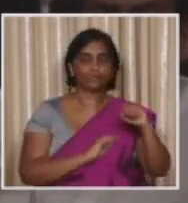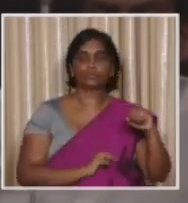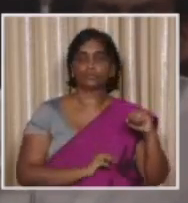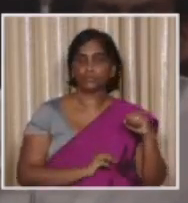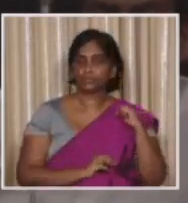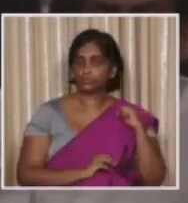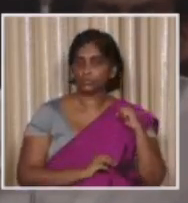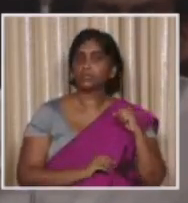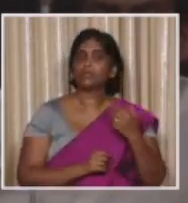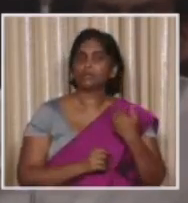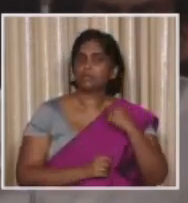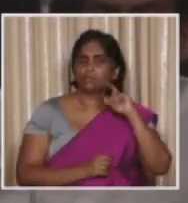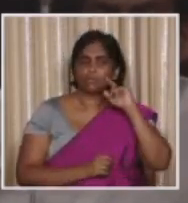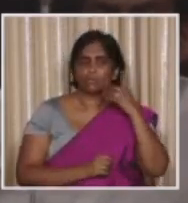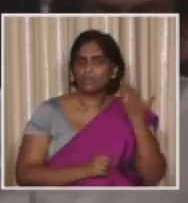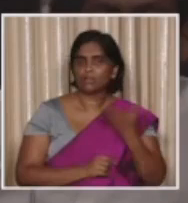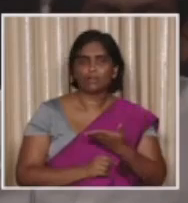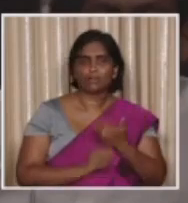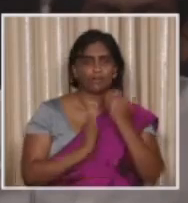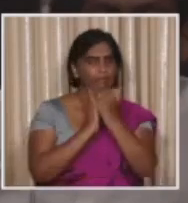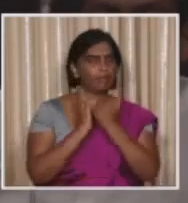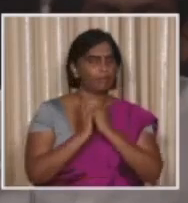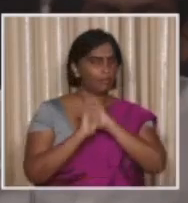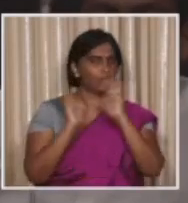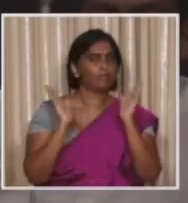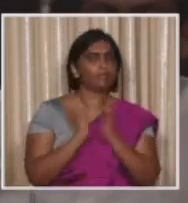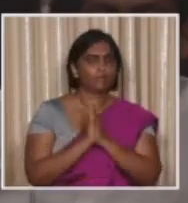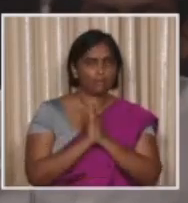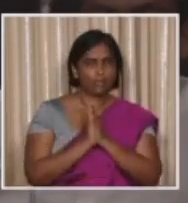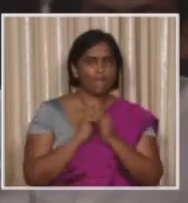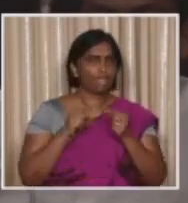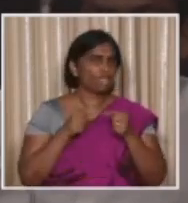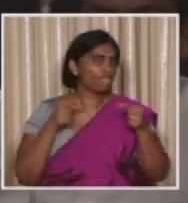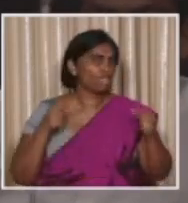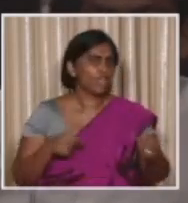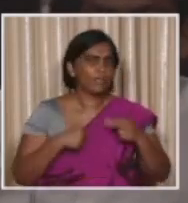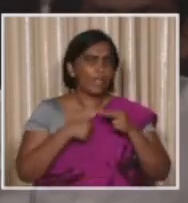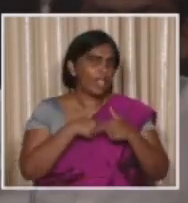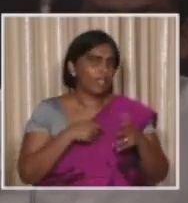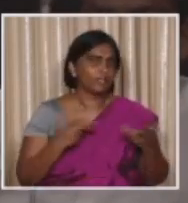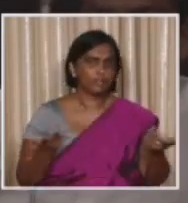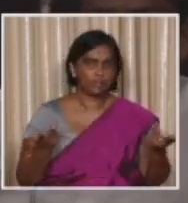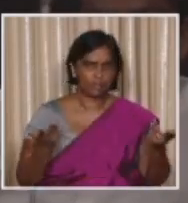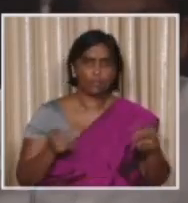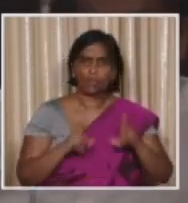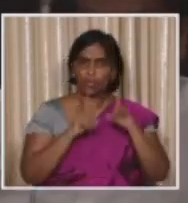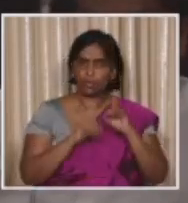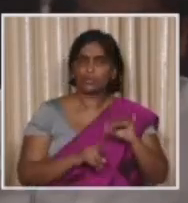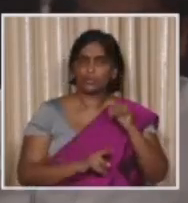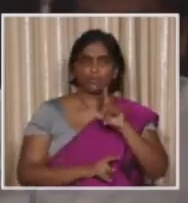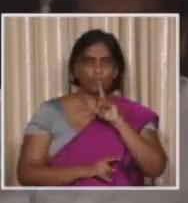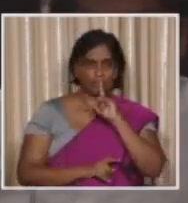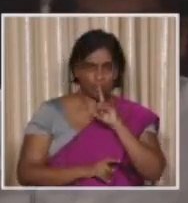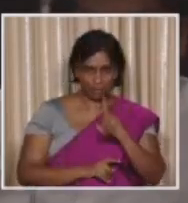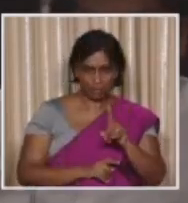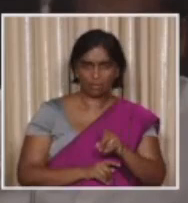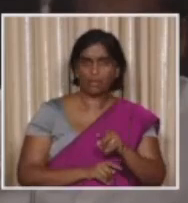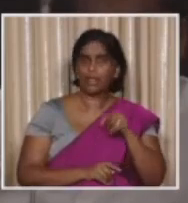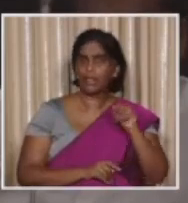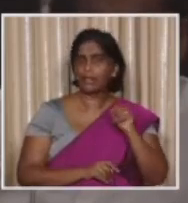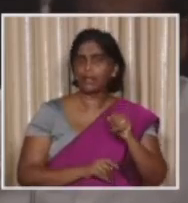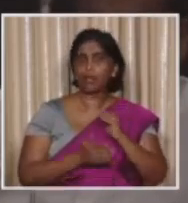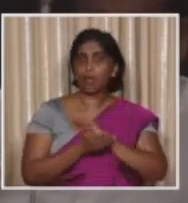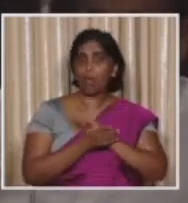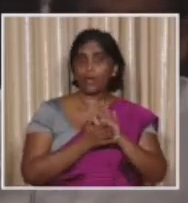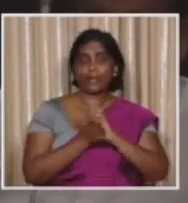ගැනීම. ඉතින් මම දන්නේ මේ කාරණා ඇතුලේ විරුද්ධ වෙන්න තියෙන හේතු මොනවද කියන එක. ඒ වගේම සමහරව අහනවා ඇයි මේ